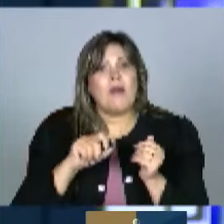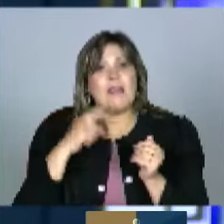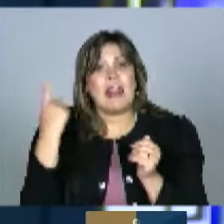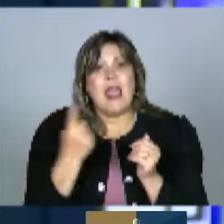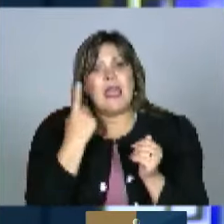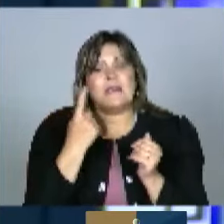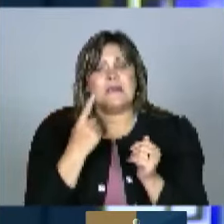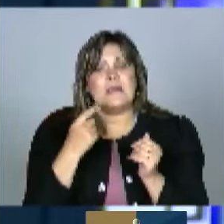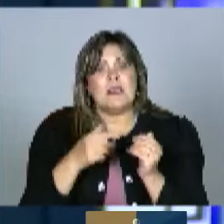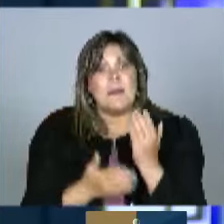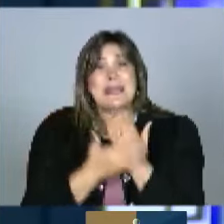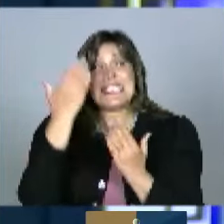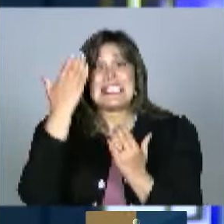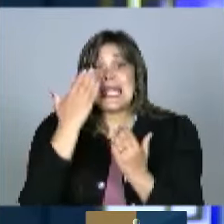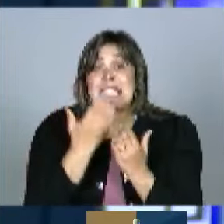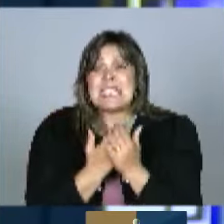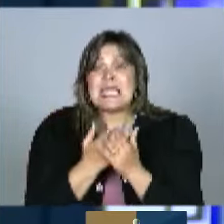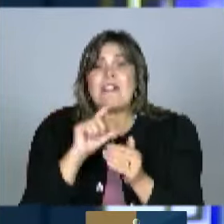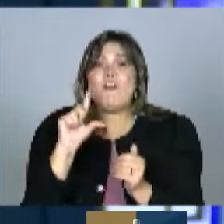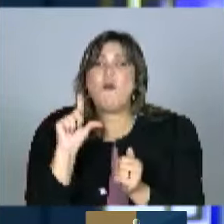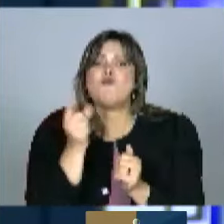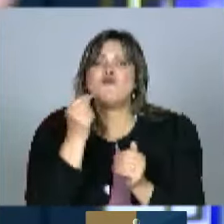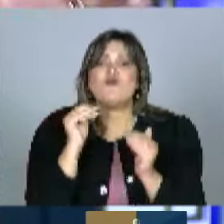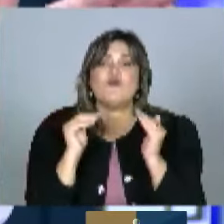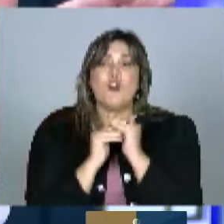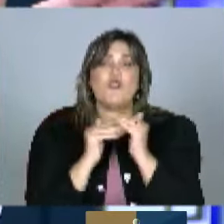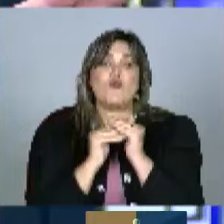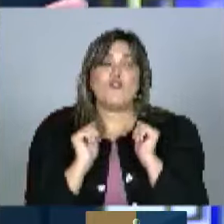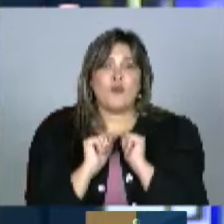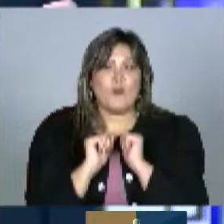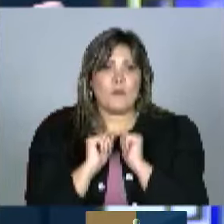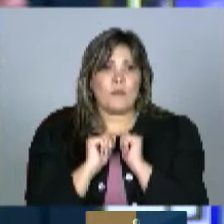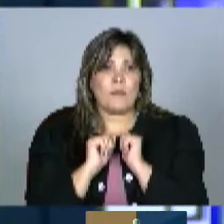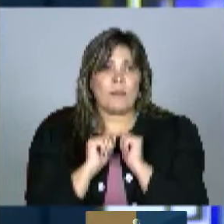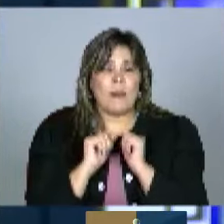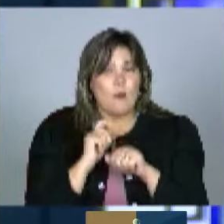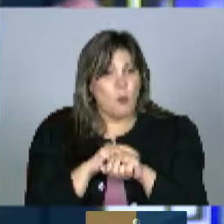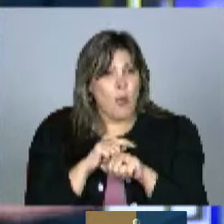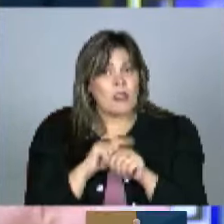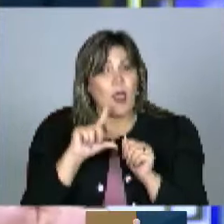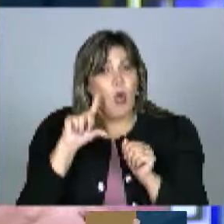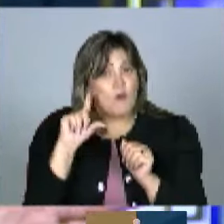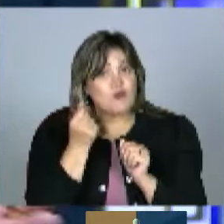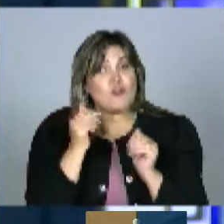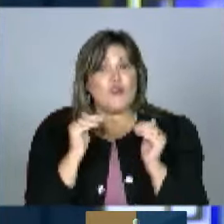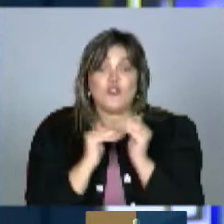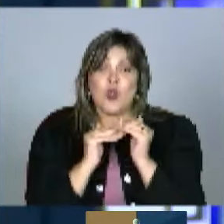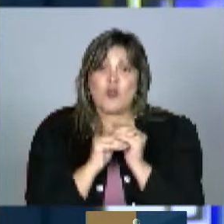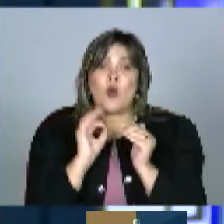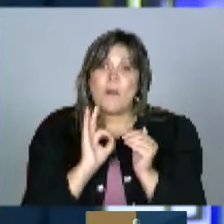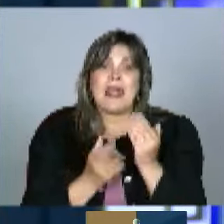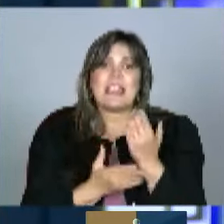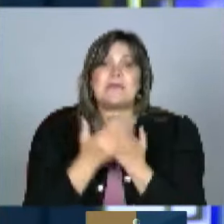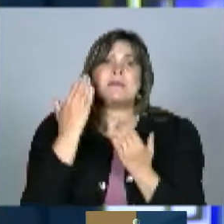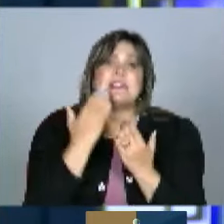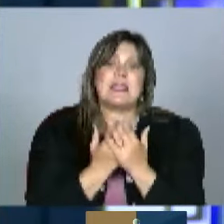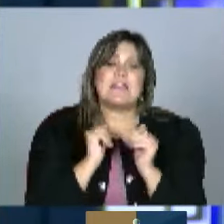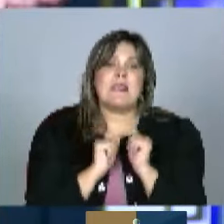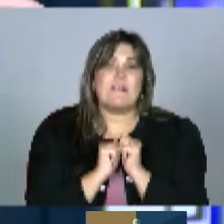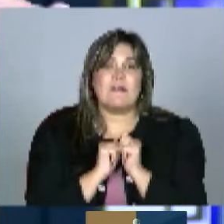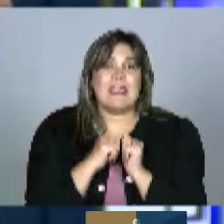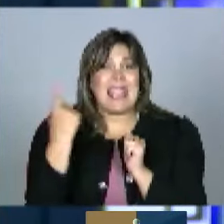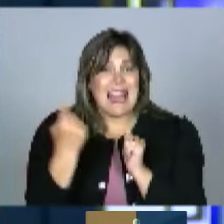ليه استئناف في خلال 15 يوم يختلف عن الموضوع اه الموضوعي 40 يوم صحيح ده 15 يوم